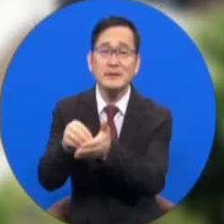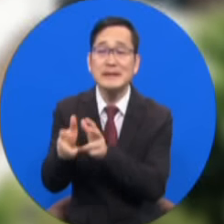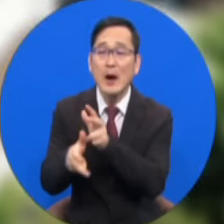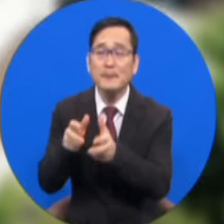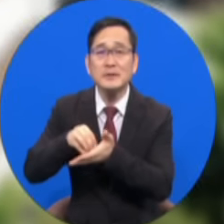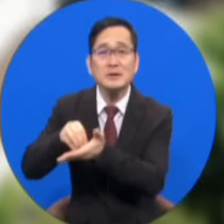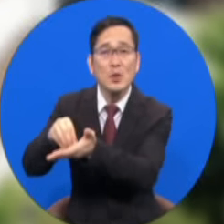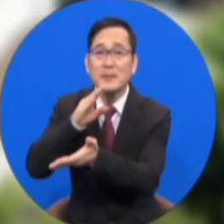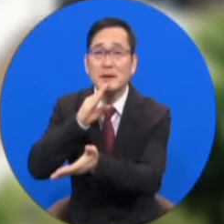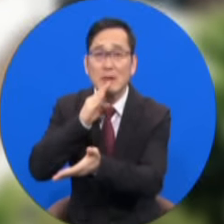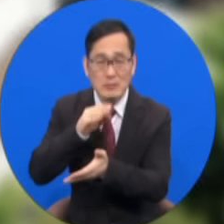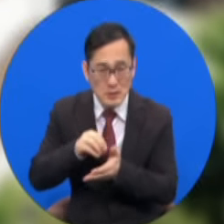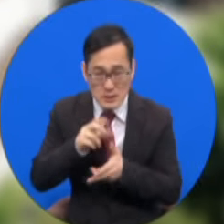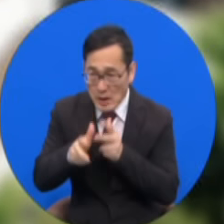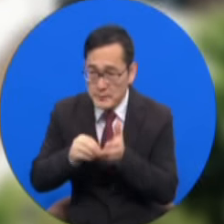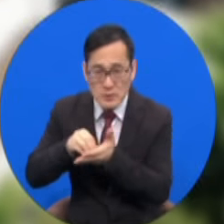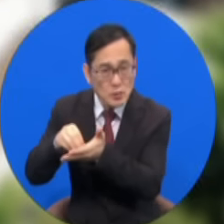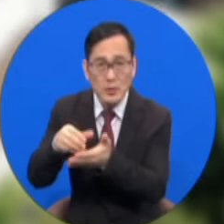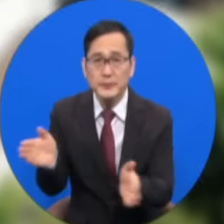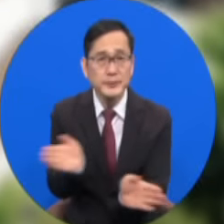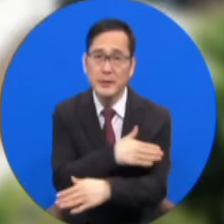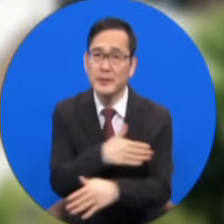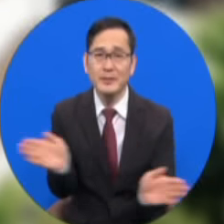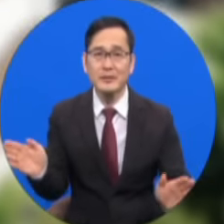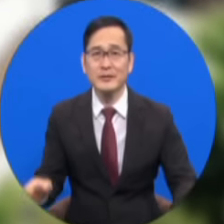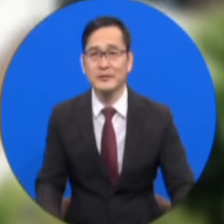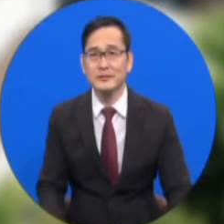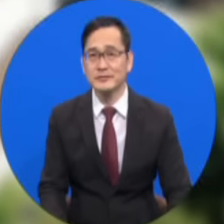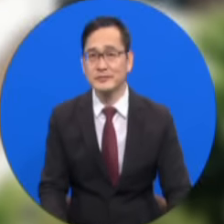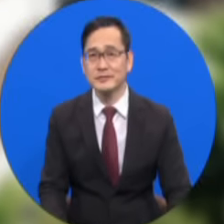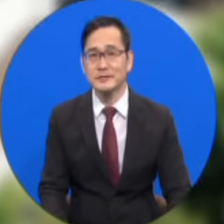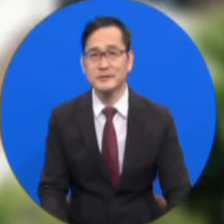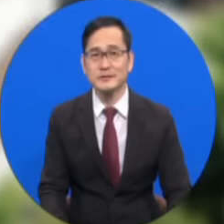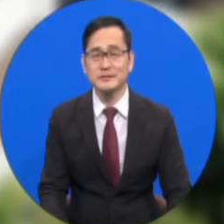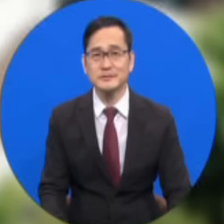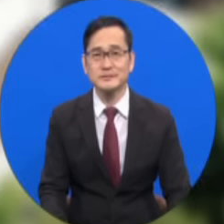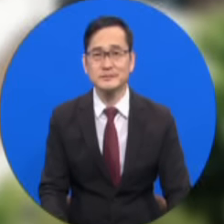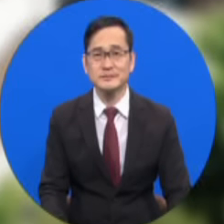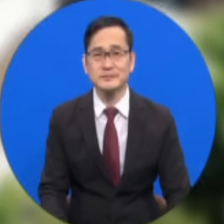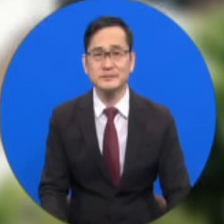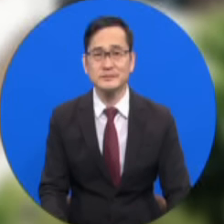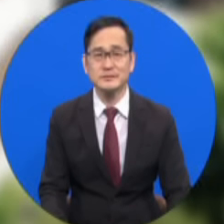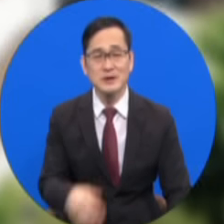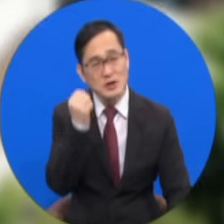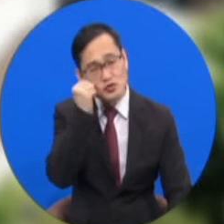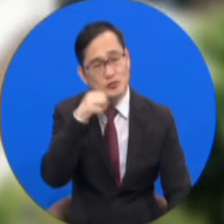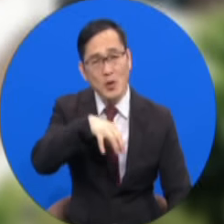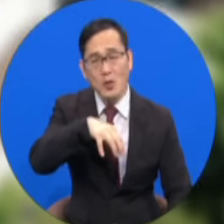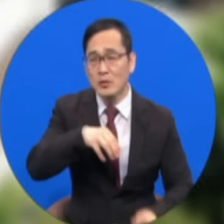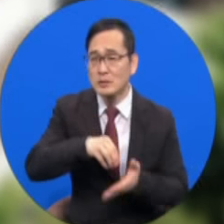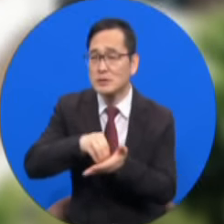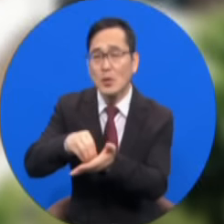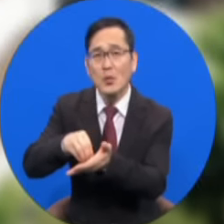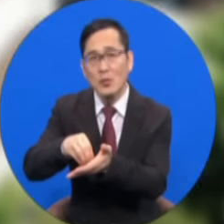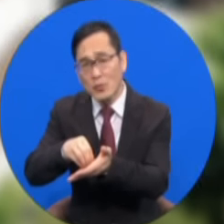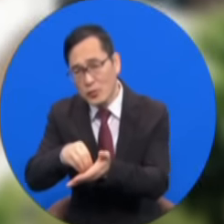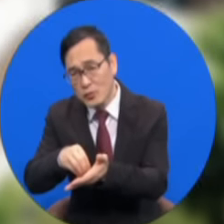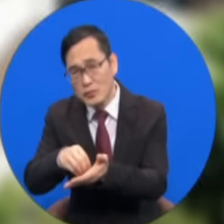사업자 신고 등록 내역이 없다 모든 항목이 미등록 있다라고 여당의 신동욱